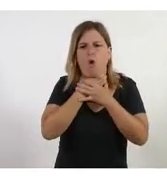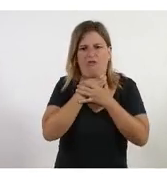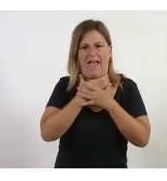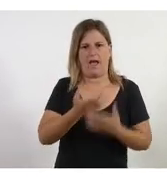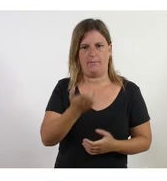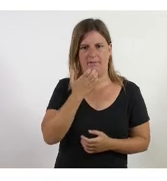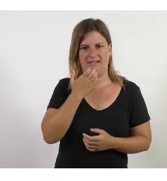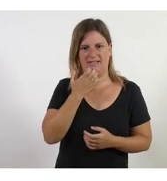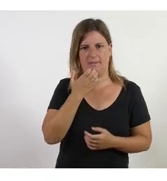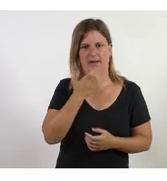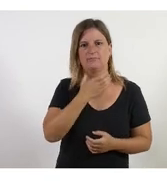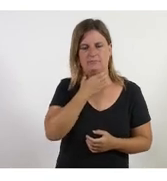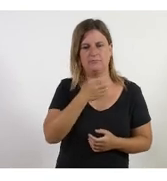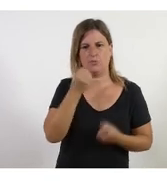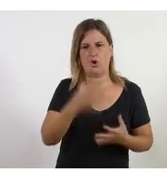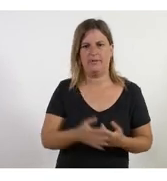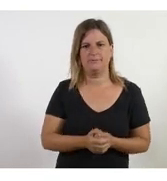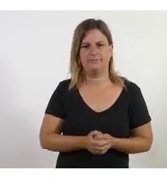m'ofega. Vale.